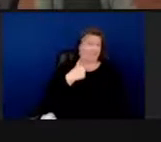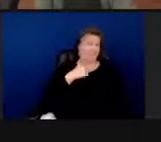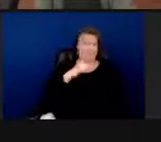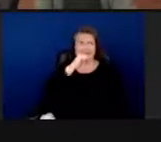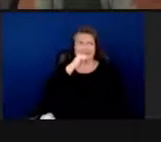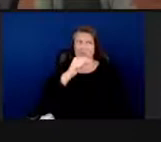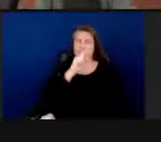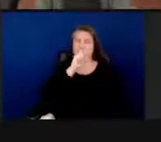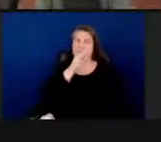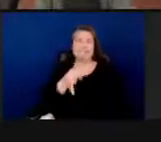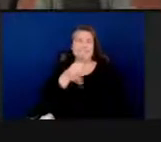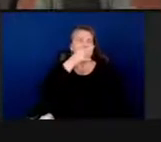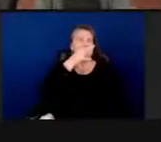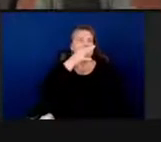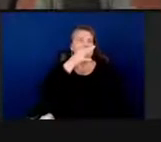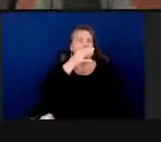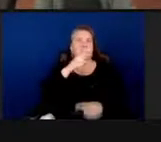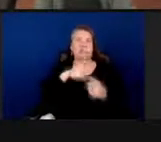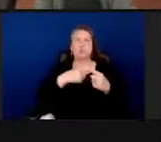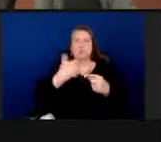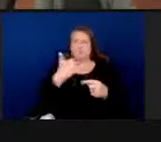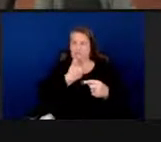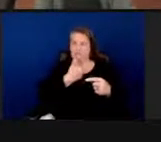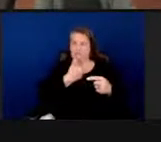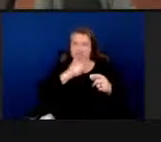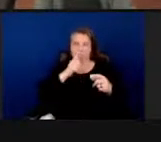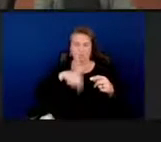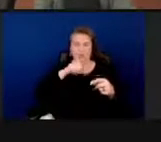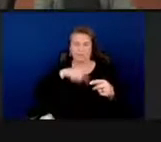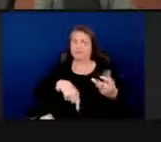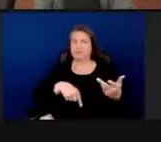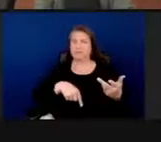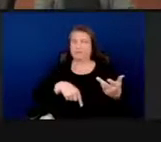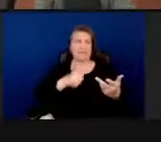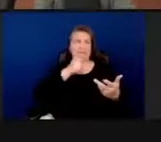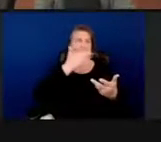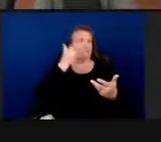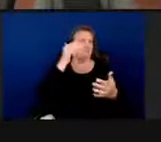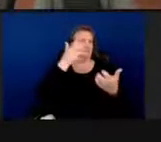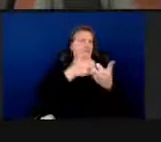iwapo mimi ni mwanafunzi na